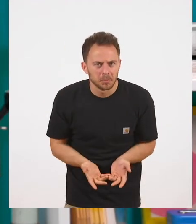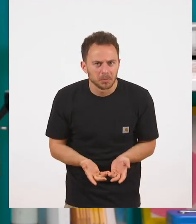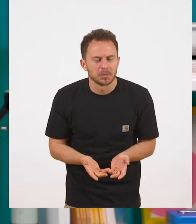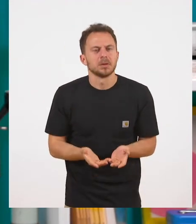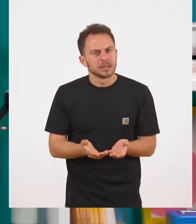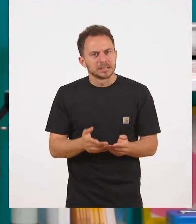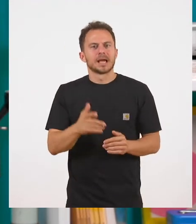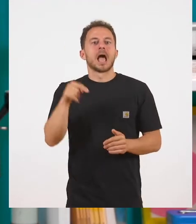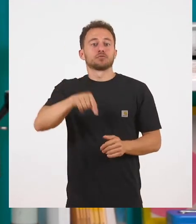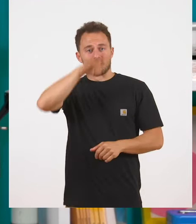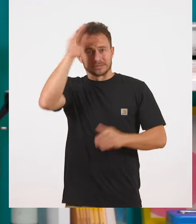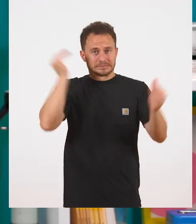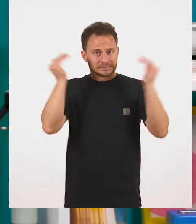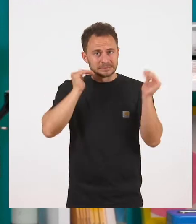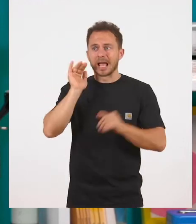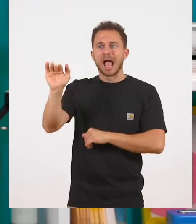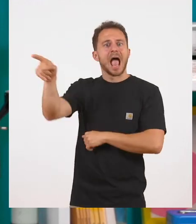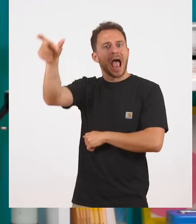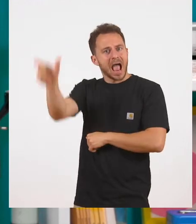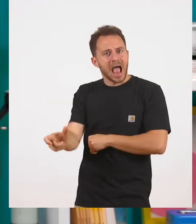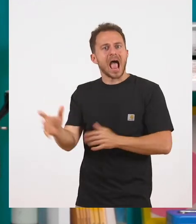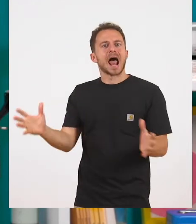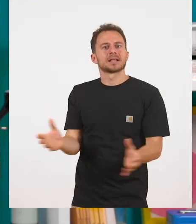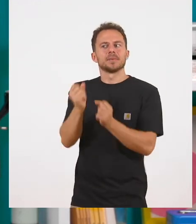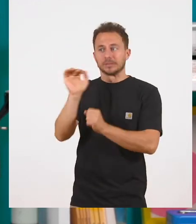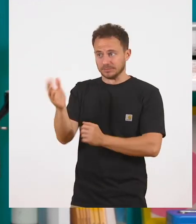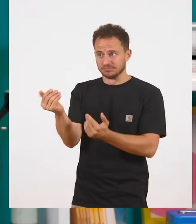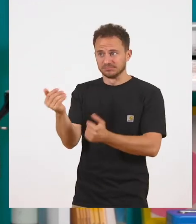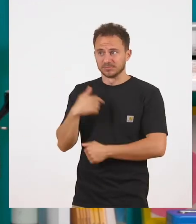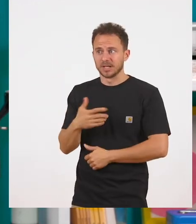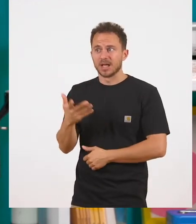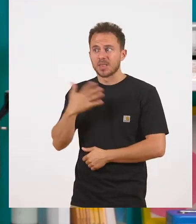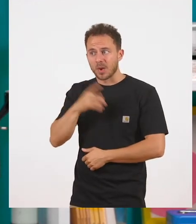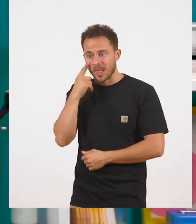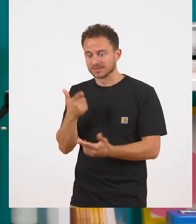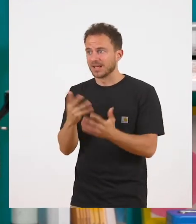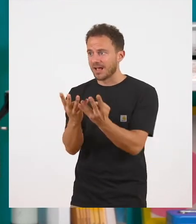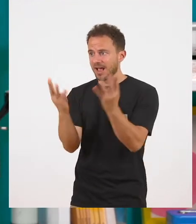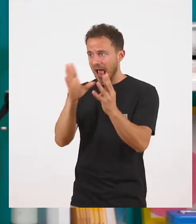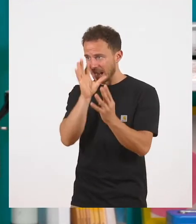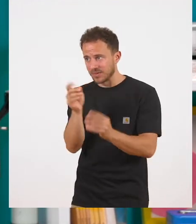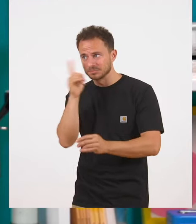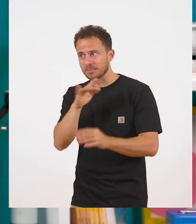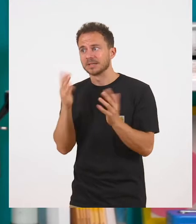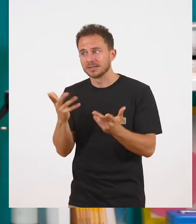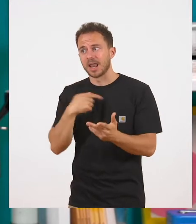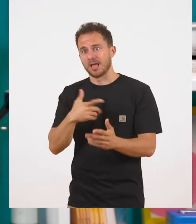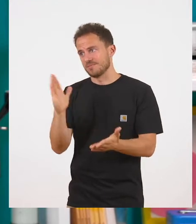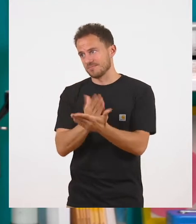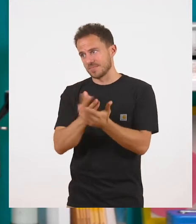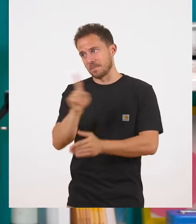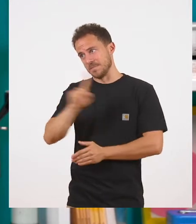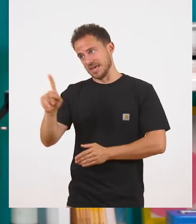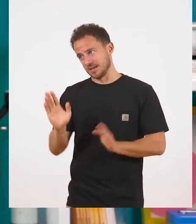λοιπόν κάλεσε τον Αρχιμίδη να λύσει αυτό το γρίφο και ο Αρχιμίδης, αλλά του ζήτησε να μην καταστρέψει την κορώνα για να διαπιστώσει από τι υλικό είναι φτιαγμένο, όπως